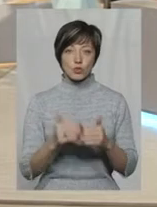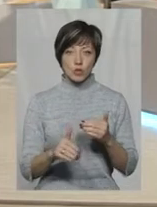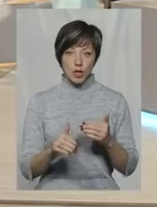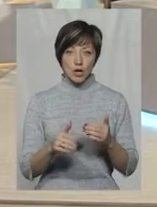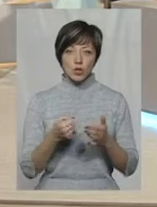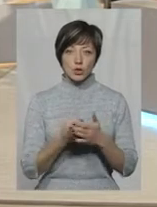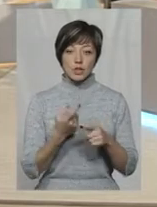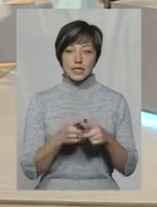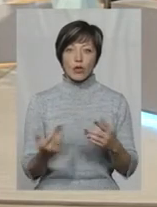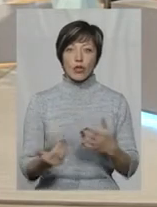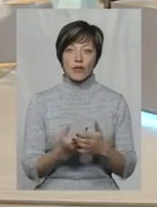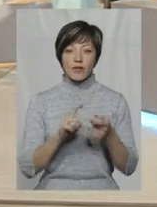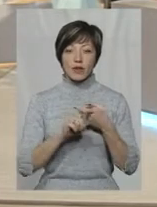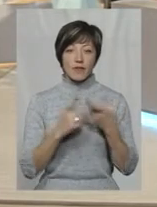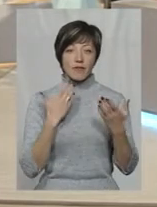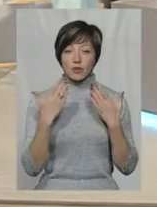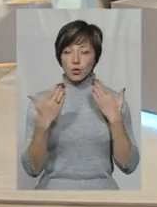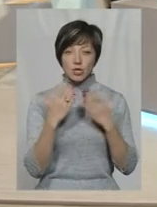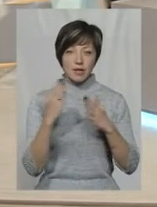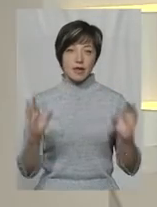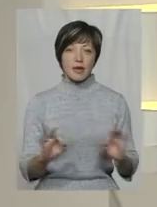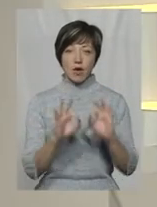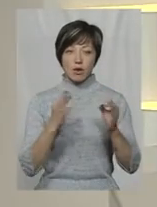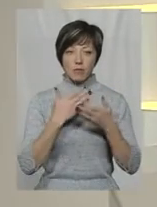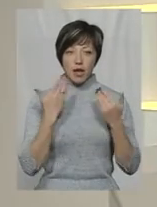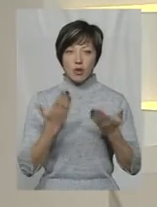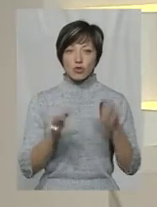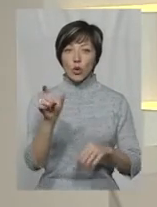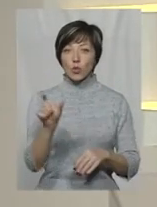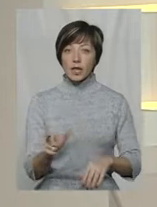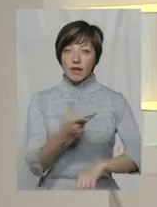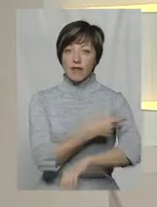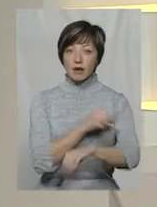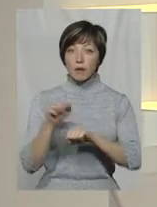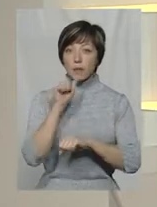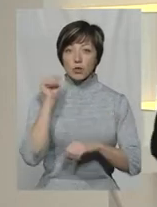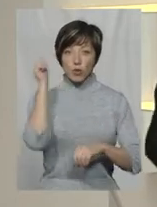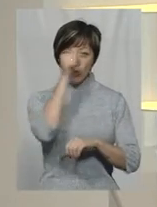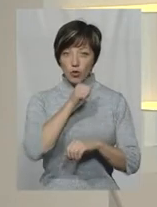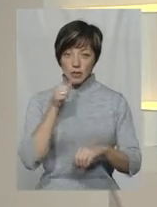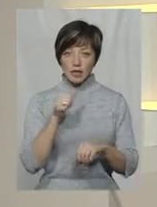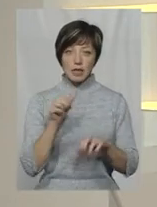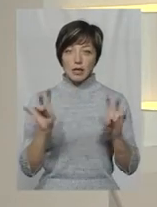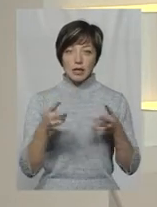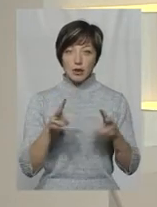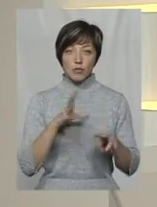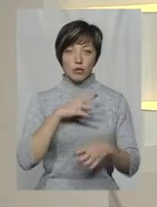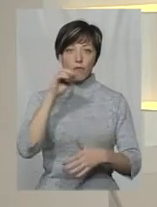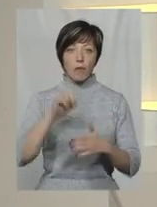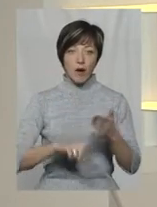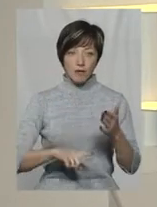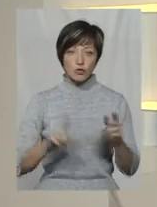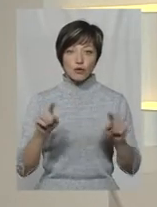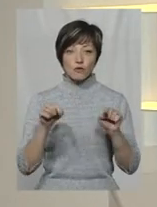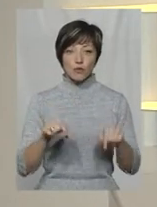цих нових вірусів відношення ніякого. Тобто, якщо людина вакцинувалася в минулому році, їй не слід бути такою впевненою,